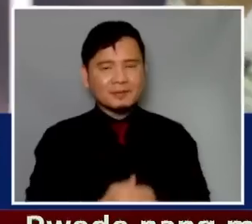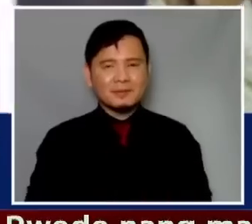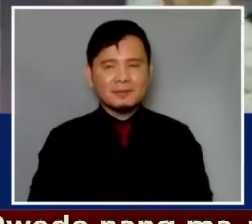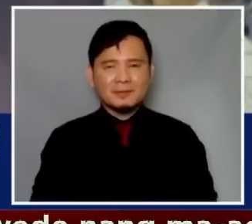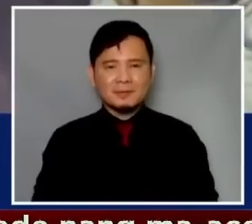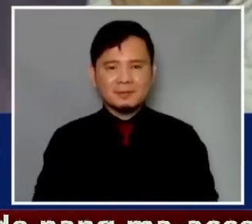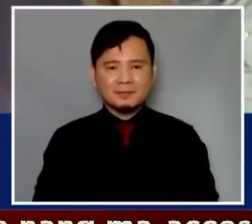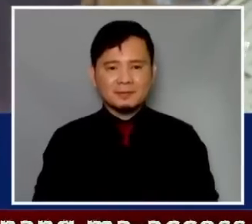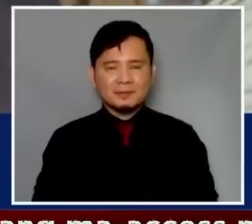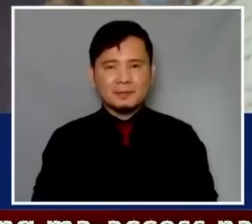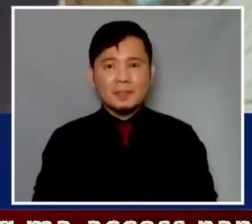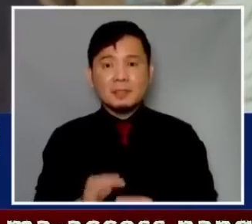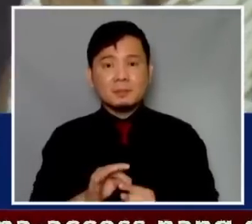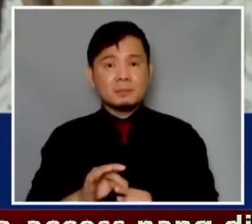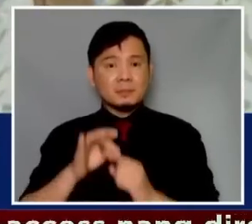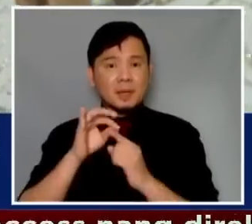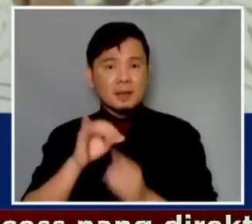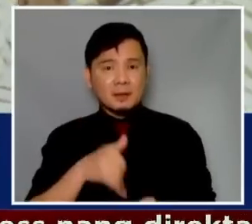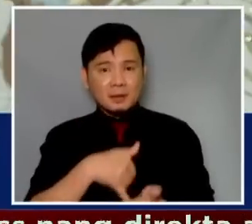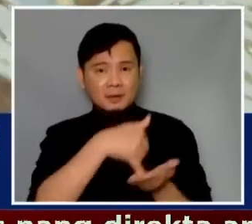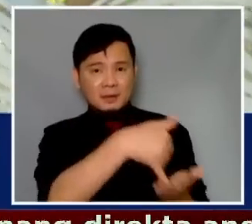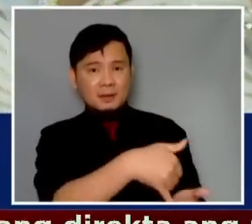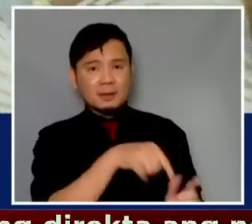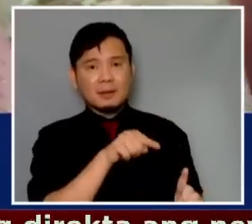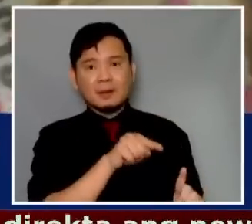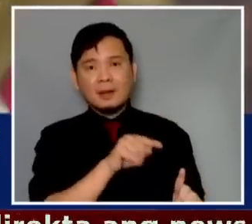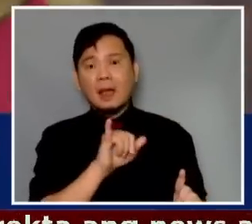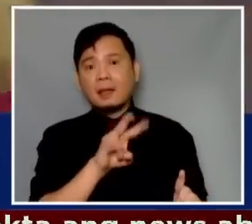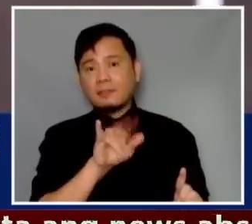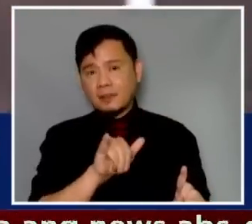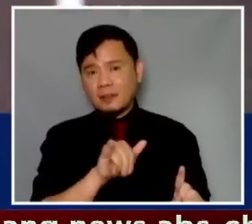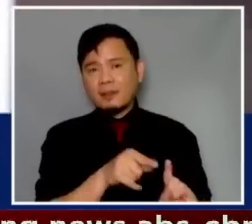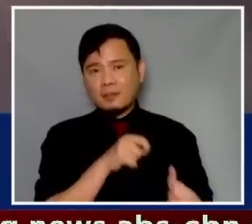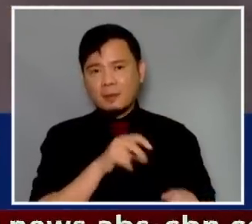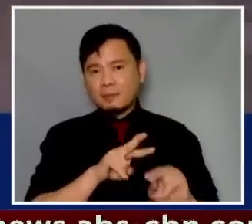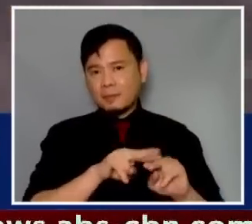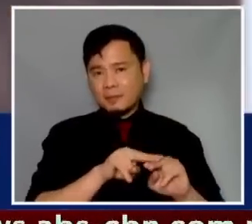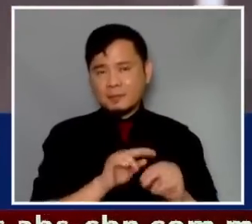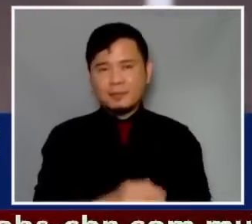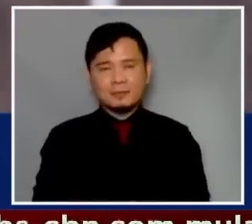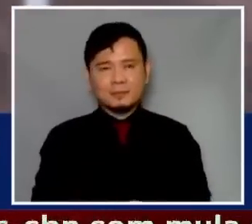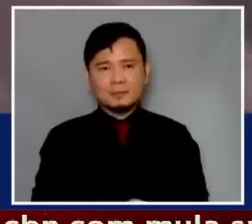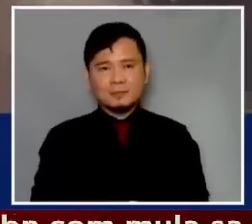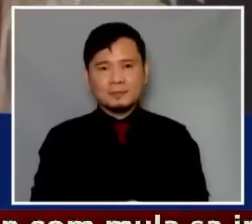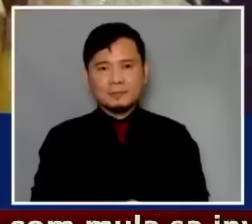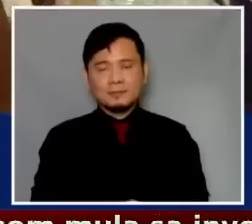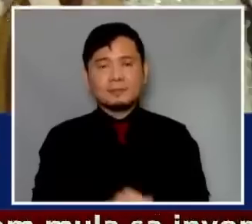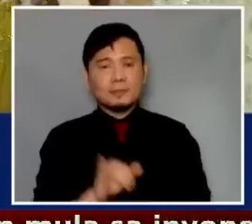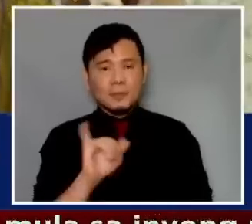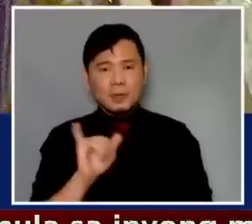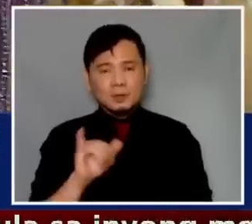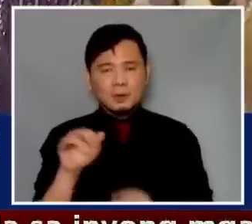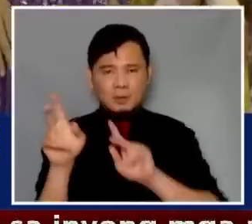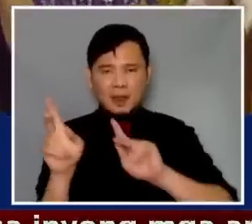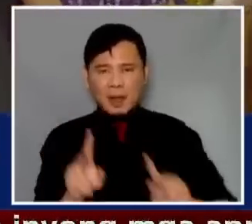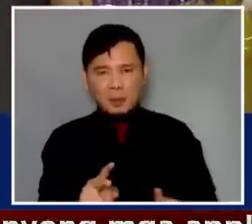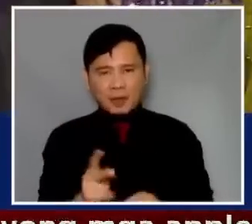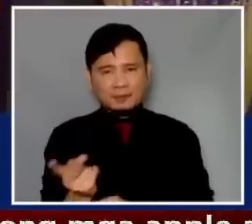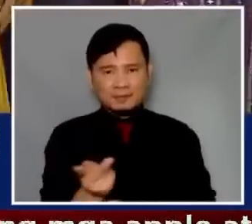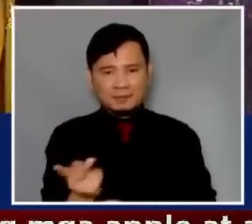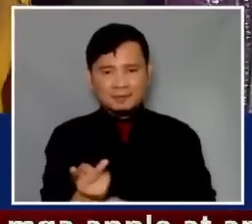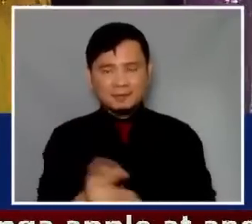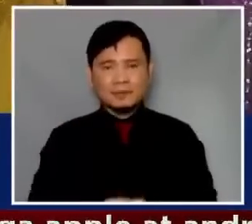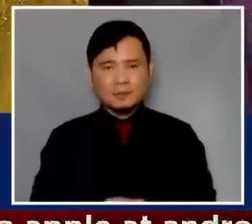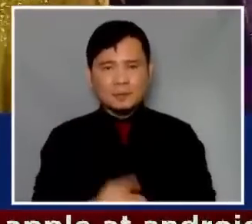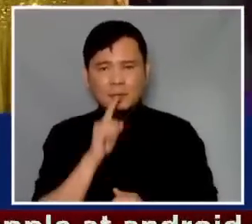Nag-uwi rin ng special awards sina Ivy Lou Borbon ng Pangasinan at Angelica Lopez ng Palawan. Kahit pagod,